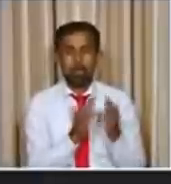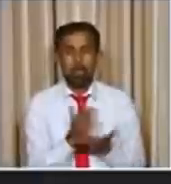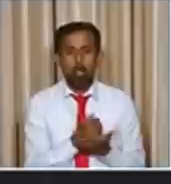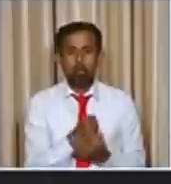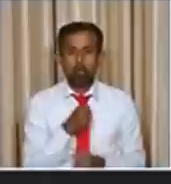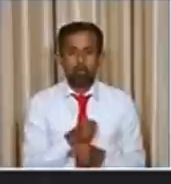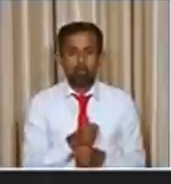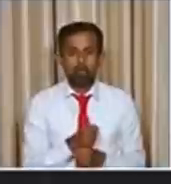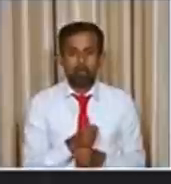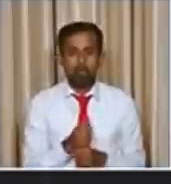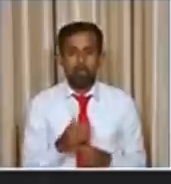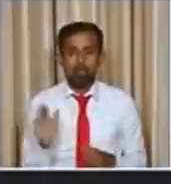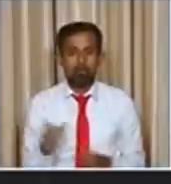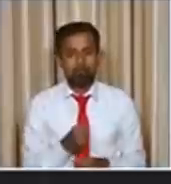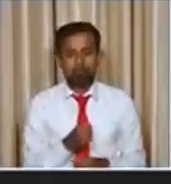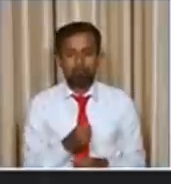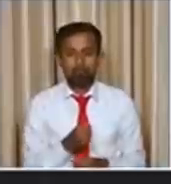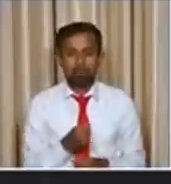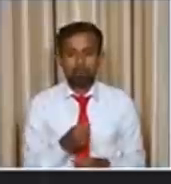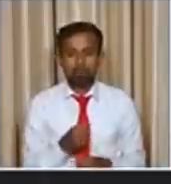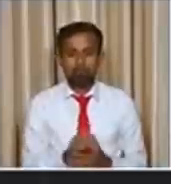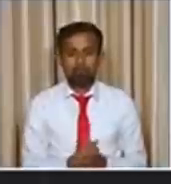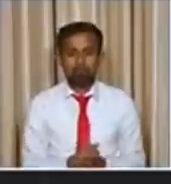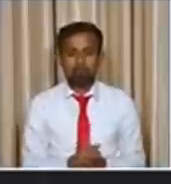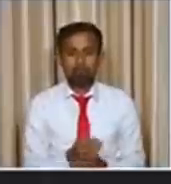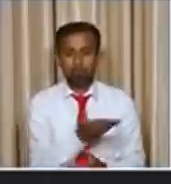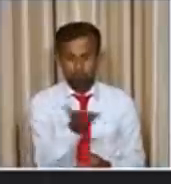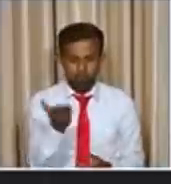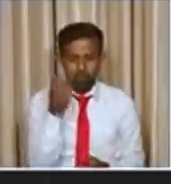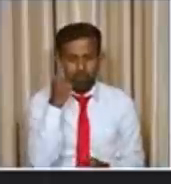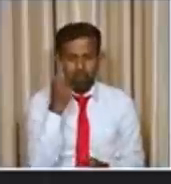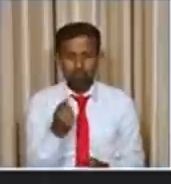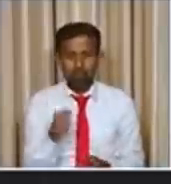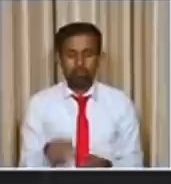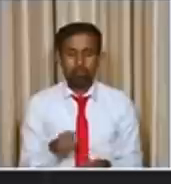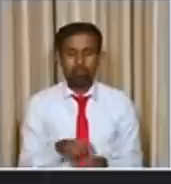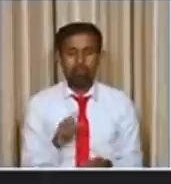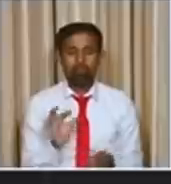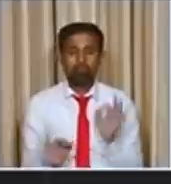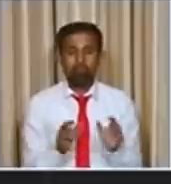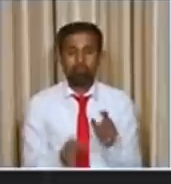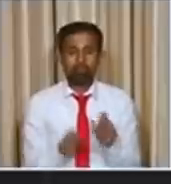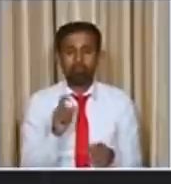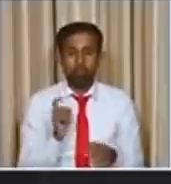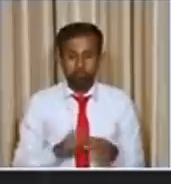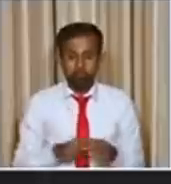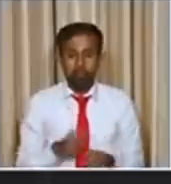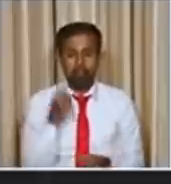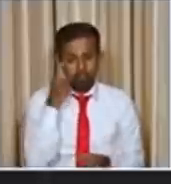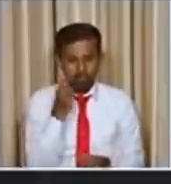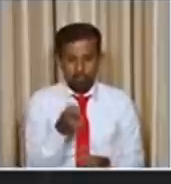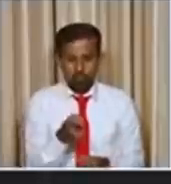போட காலத்தில் நிப்பட்டிருக்கு. இப்போ உங்களுக்கு தெரியும் தோட்டத்தில் மக்கள்கிட்ட இருக்கிற பிரச்சனை, சரியா? இனி அதோடு அது